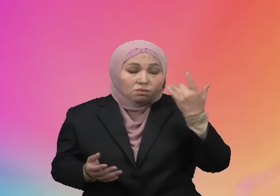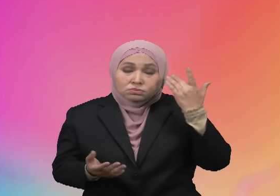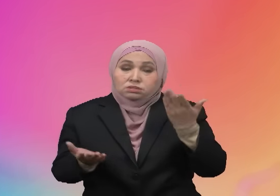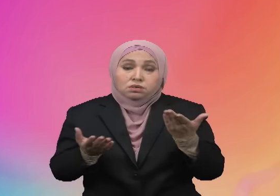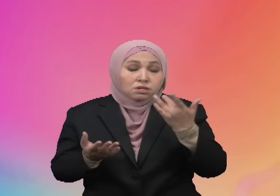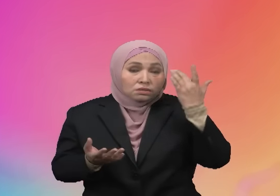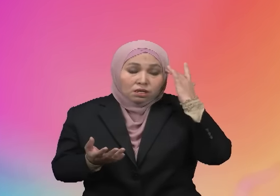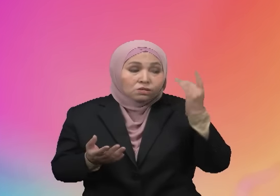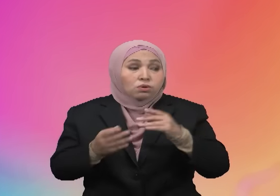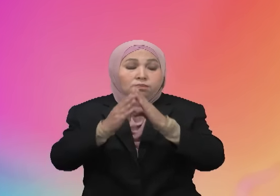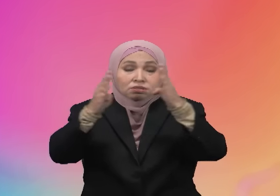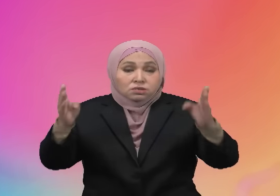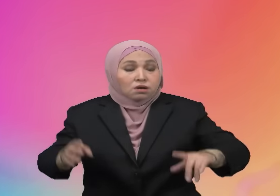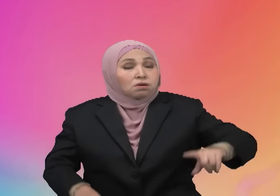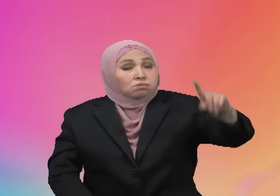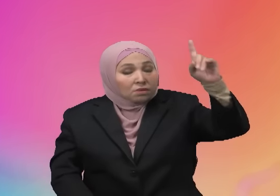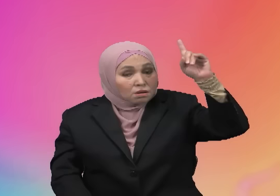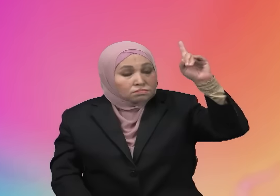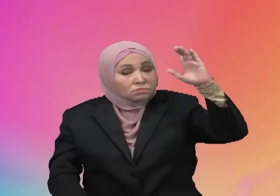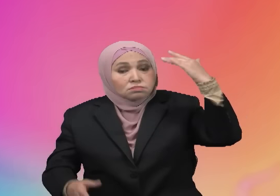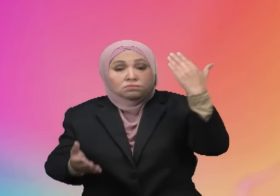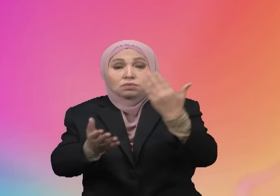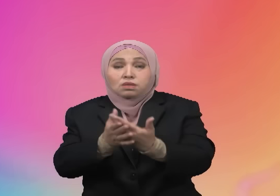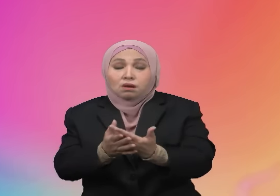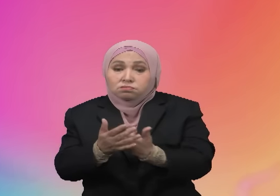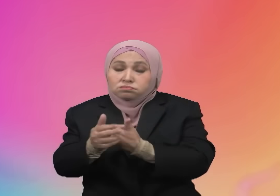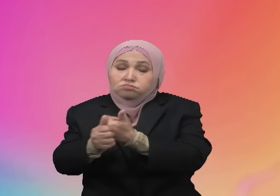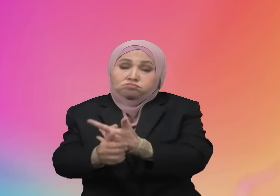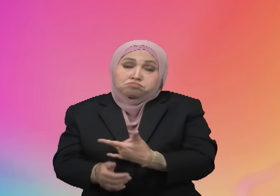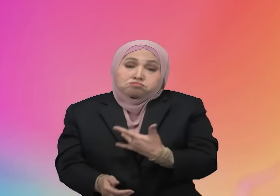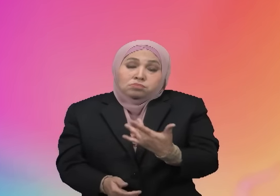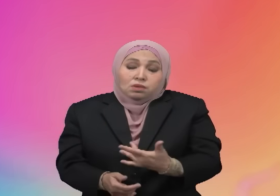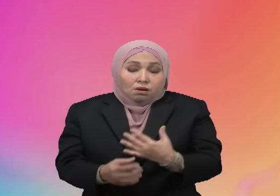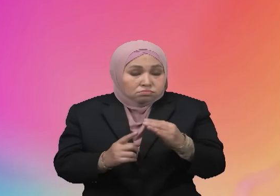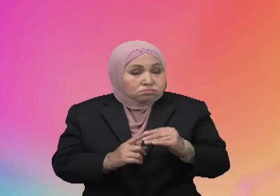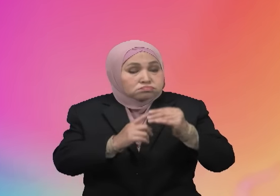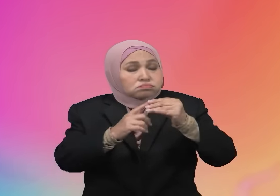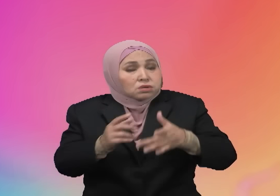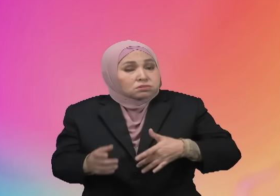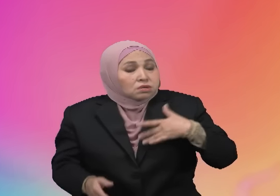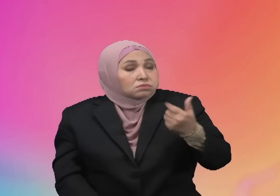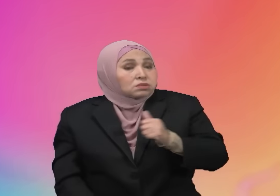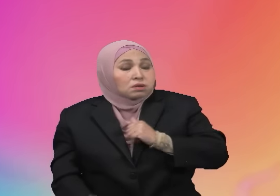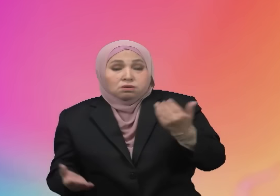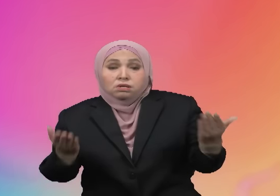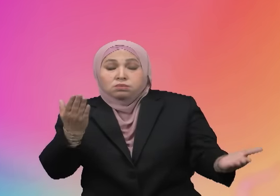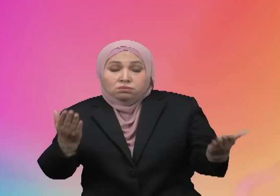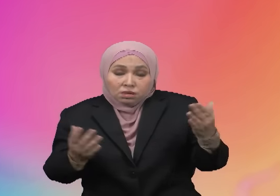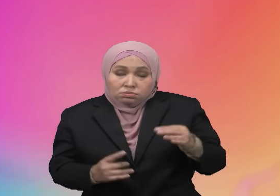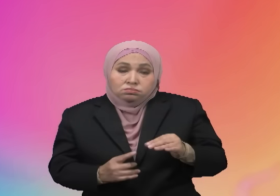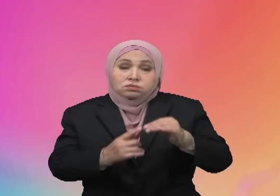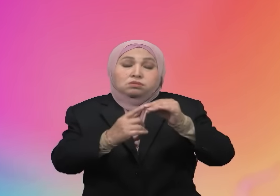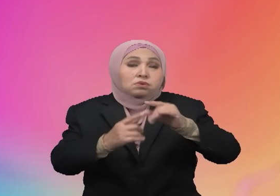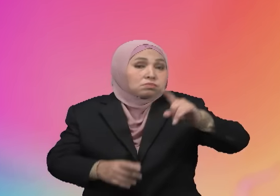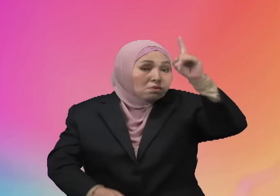tidak tahu kebesaran Allah. Sehingga mengikut perasaan, mengutamakan perasaan sendiri berbanding mengutamakan